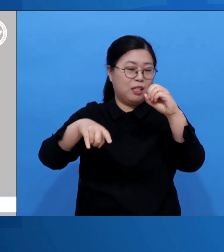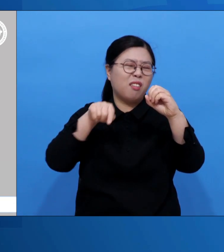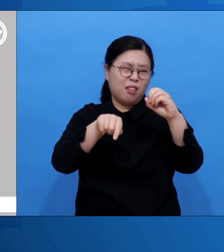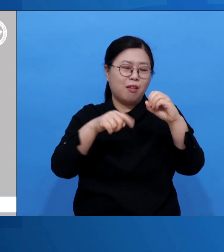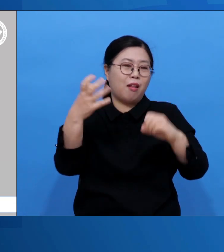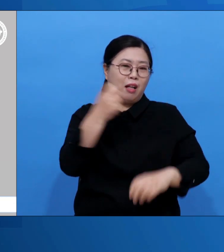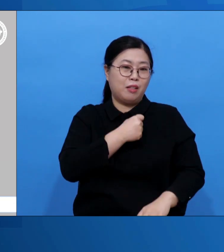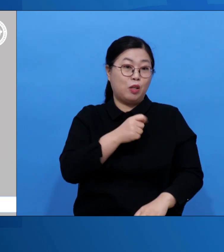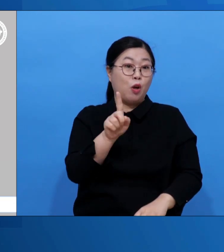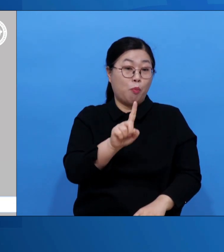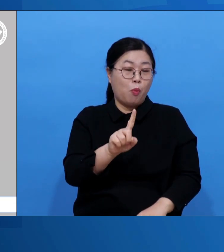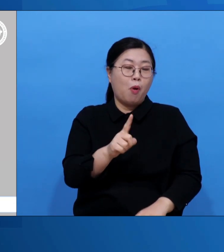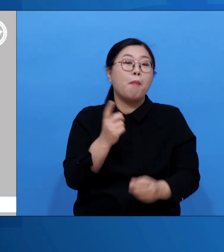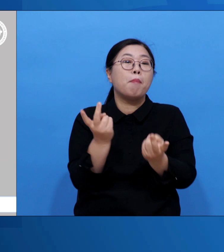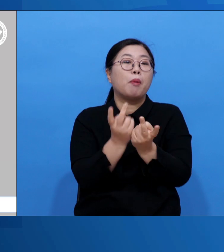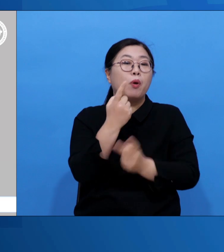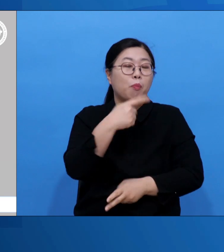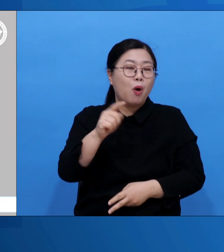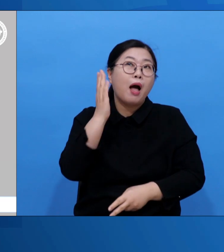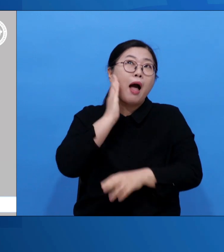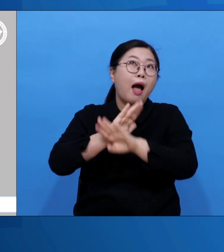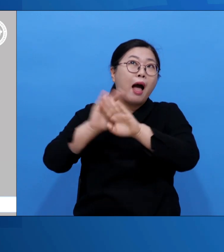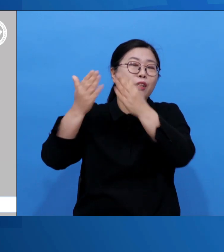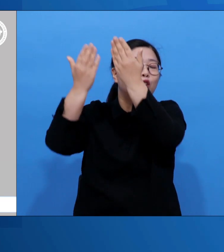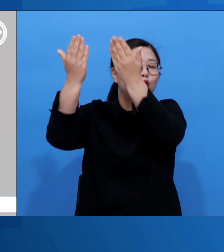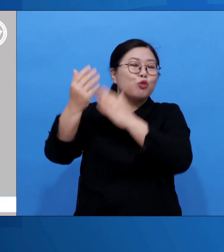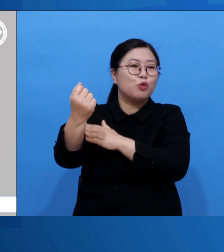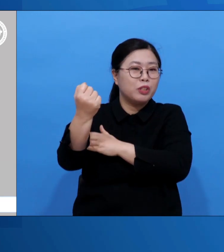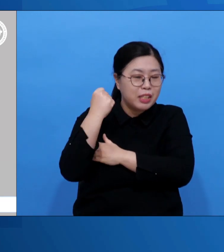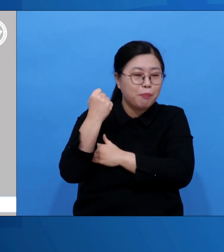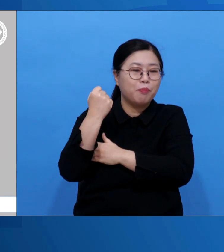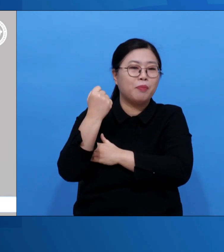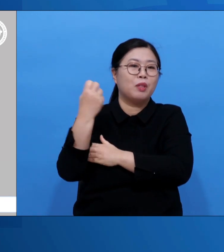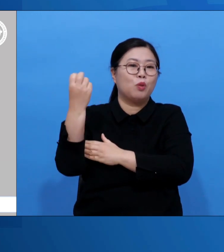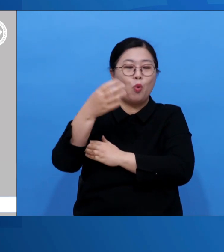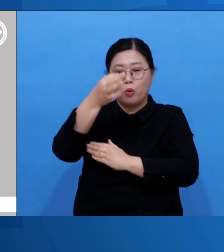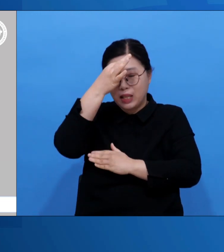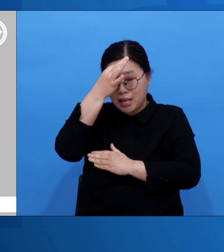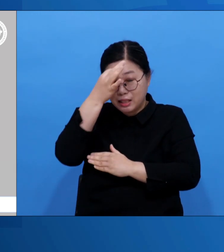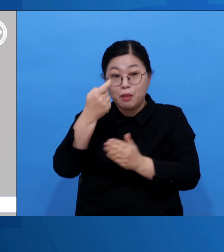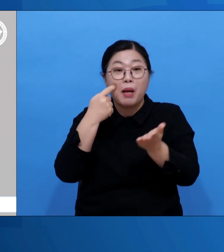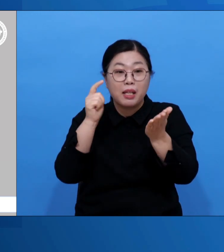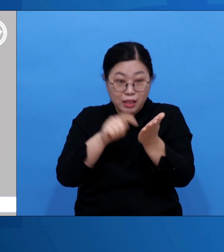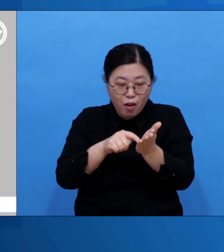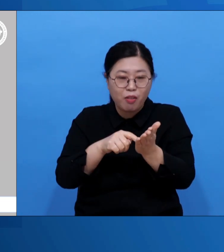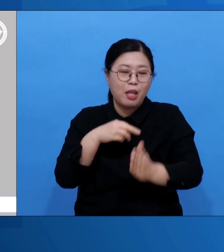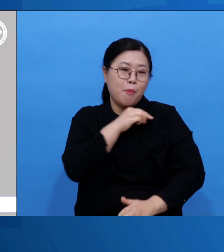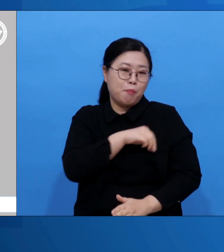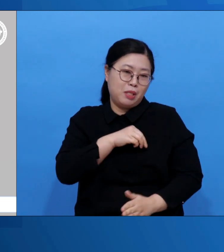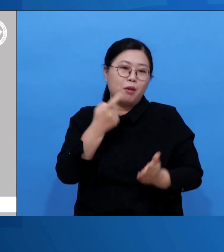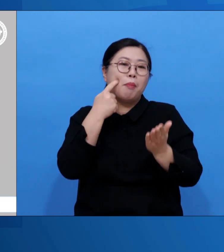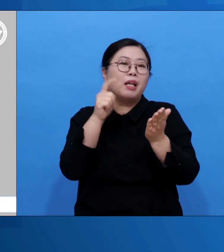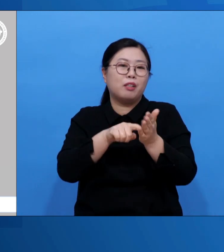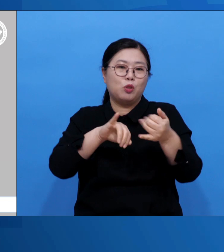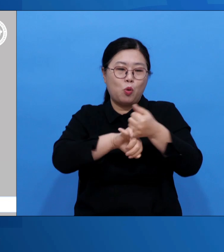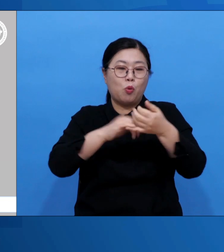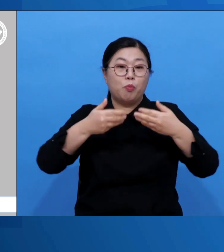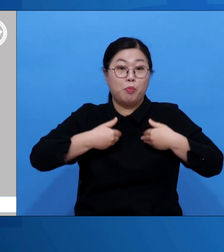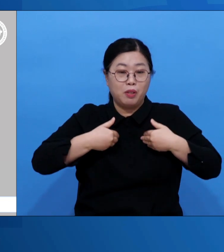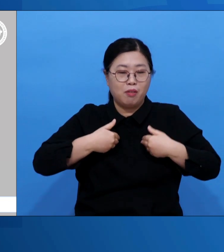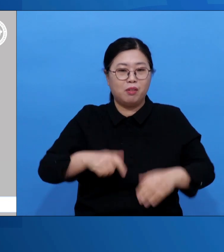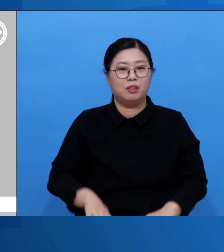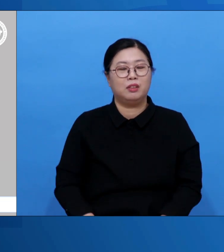탤런트, 헤븐리 미션으로만 가능하다고 말했습니다. 또 청년들은 상황, 수준, 응답을